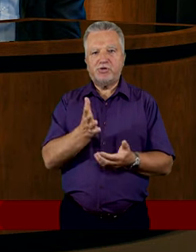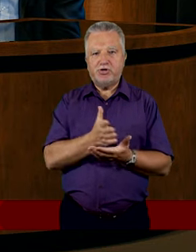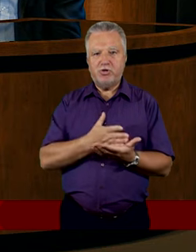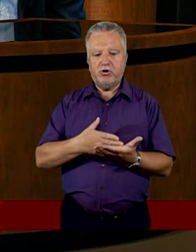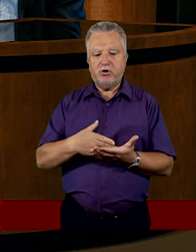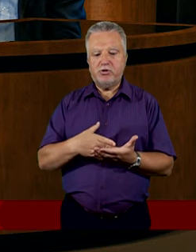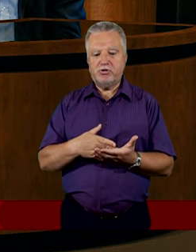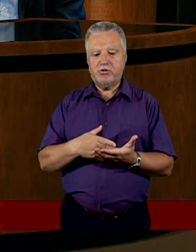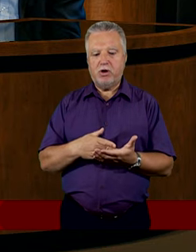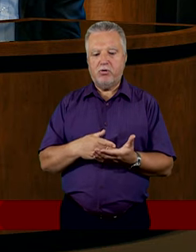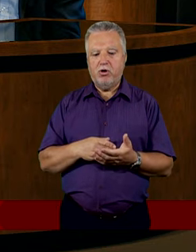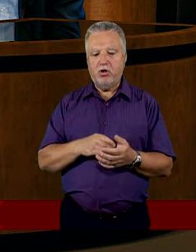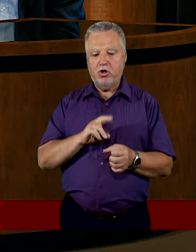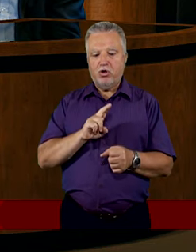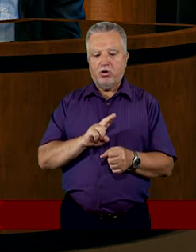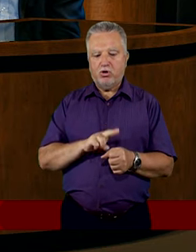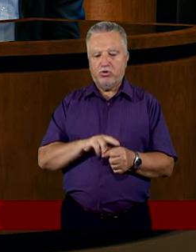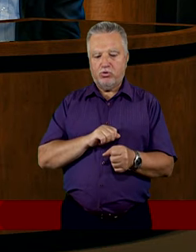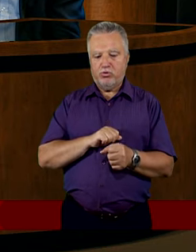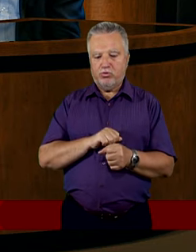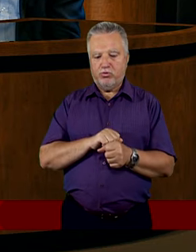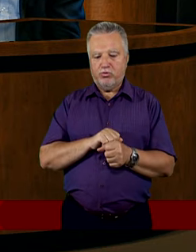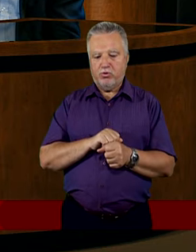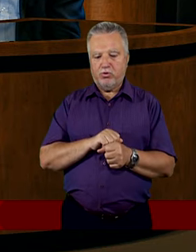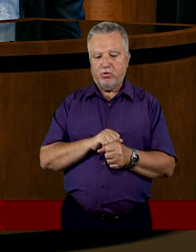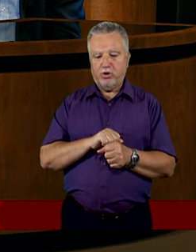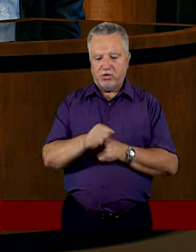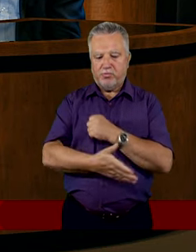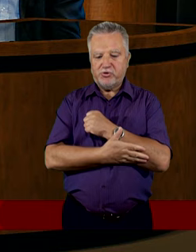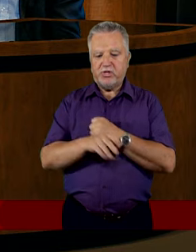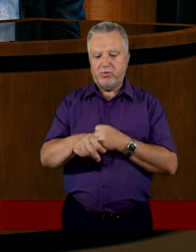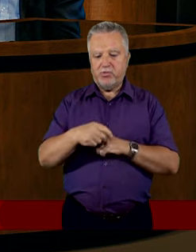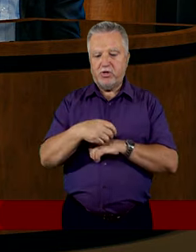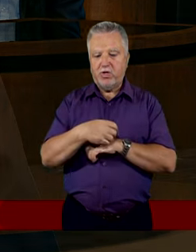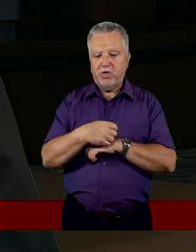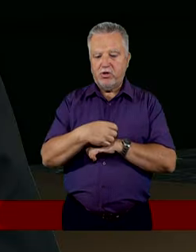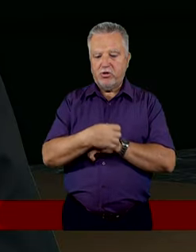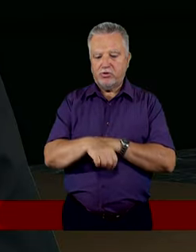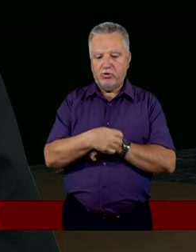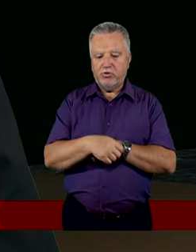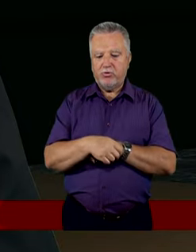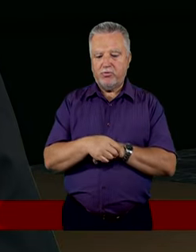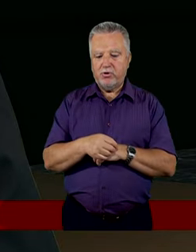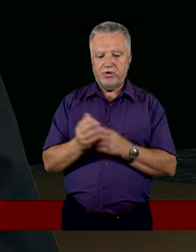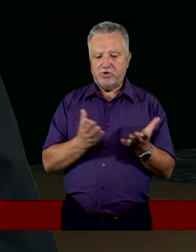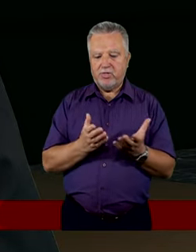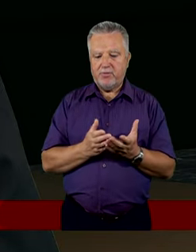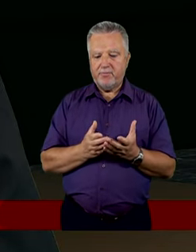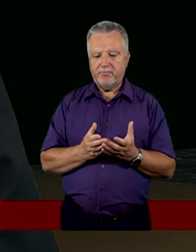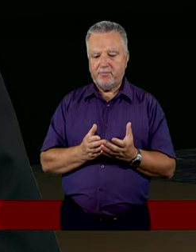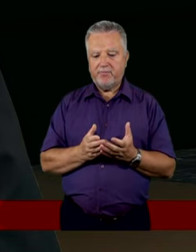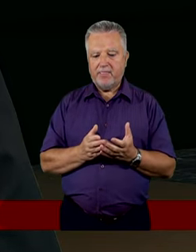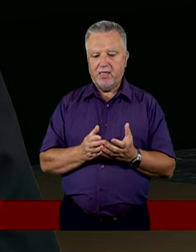trzeci rozdział, który stanowi jakby taką kanwę do tych rozważań, napisał w dwóch wersetach, pozwolę sobie przeczytać,